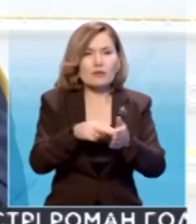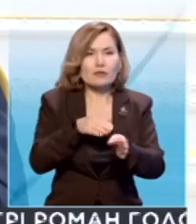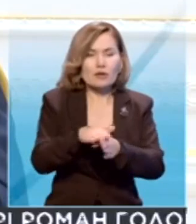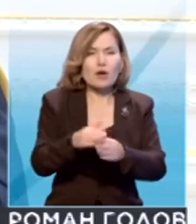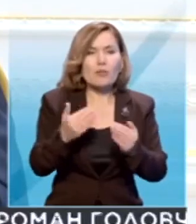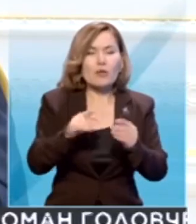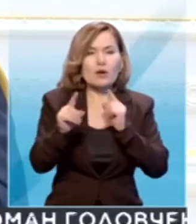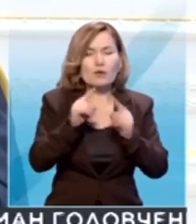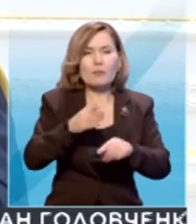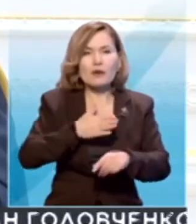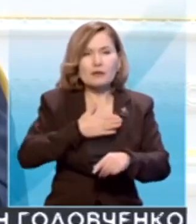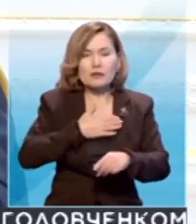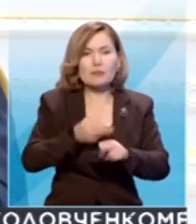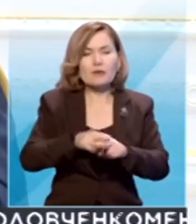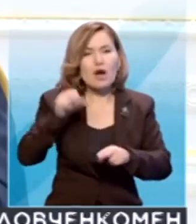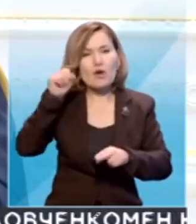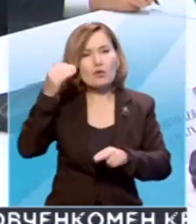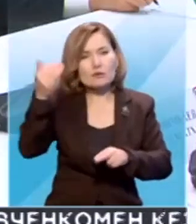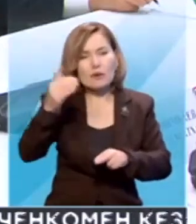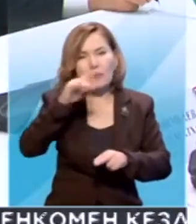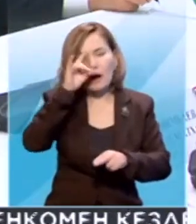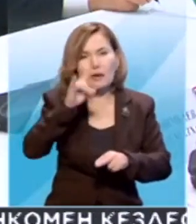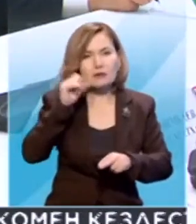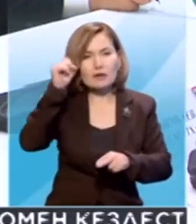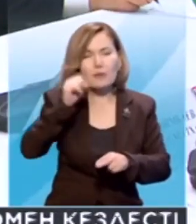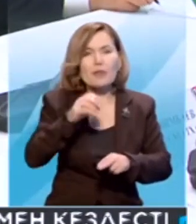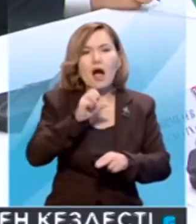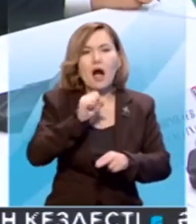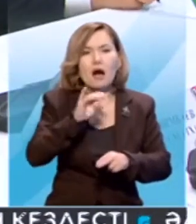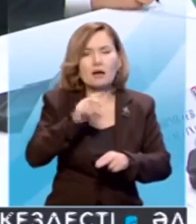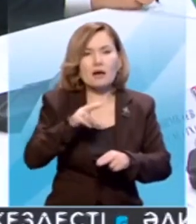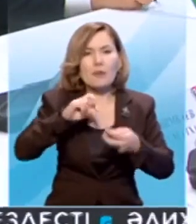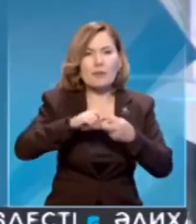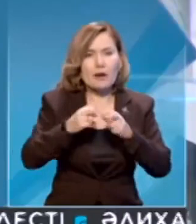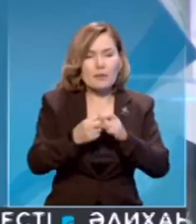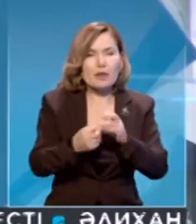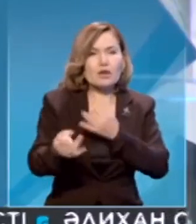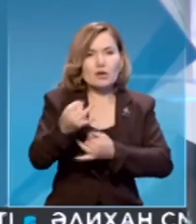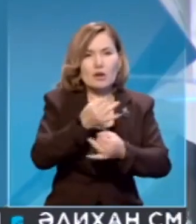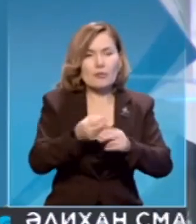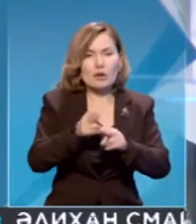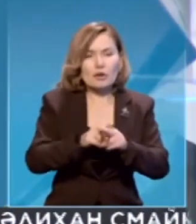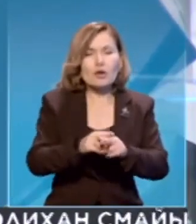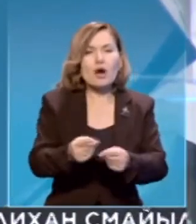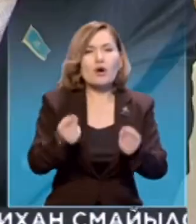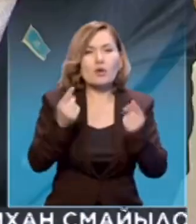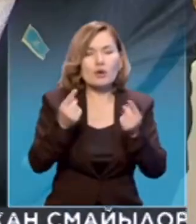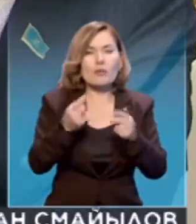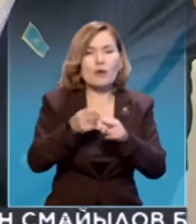Бүгінгі отырыс кезінде біздің депутат әріптестеріміз арал проблемасын шешу жолында парламенттеріміз тарапынан атқарылатын